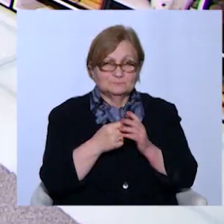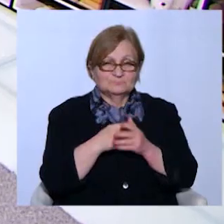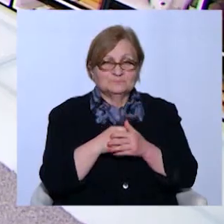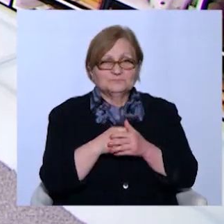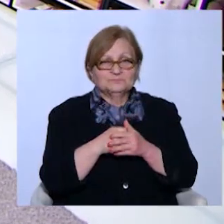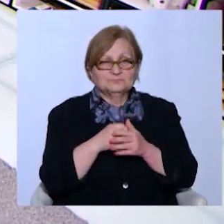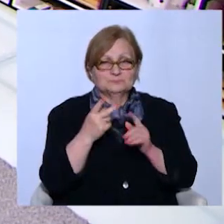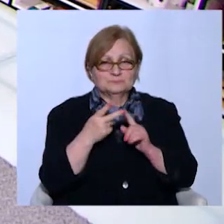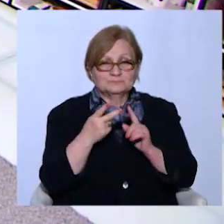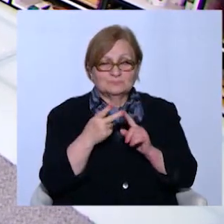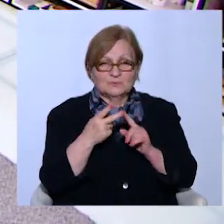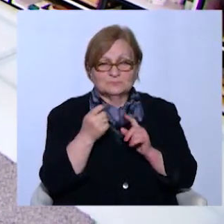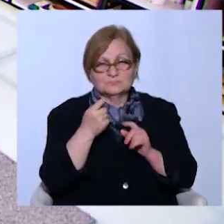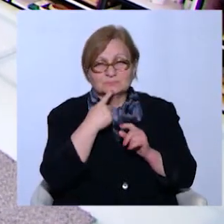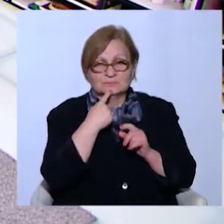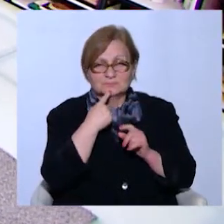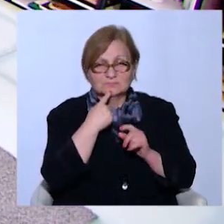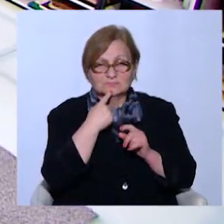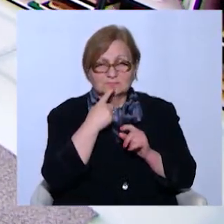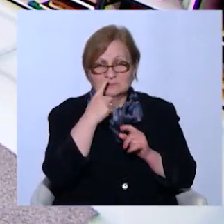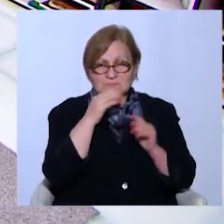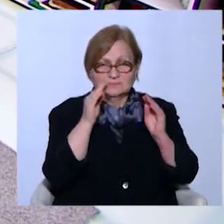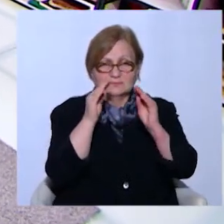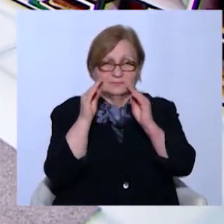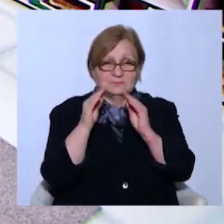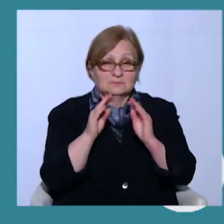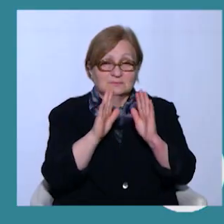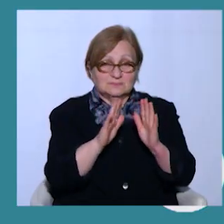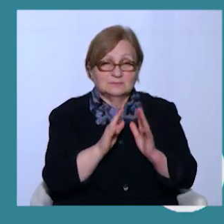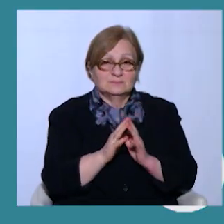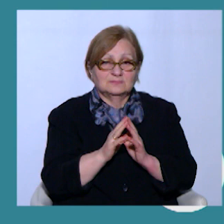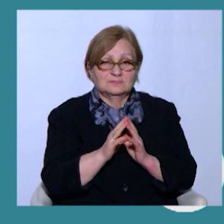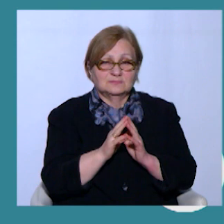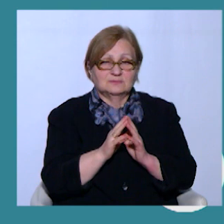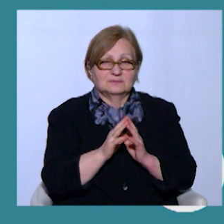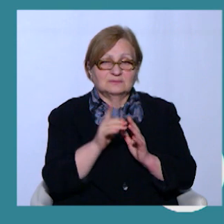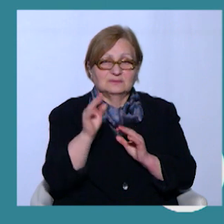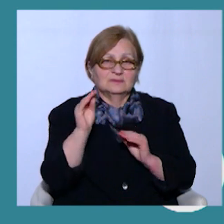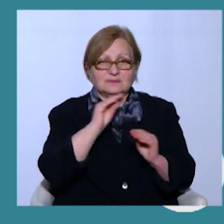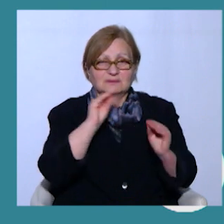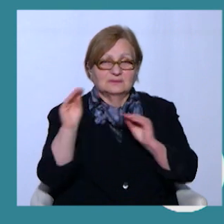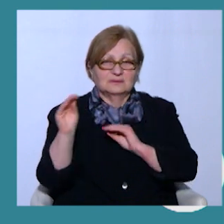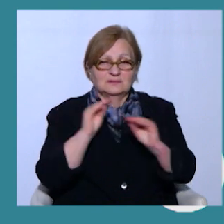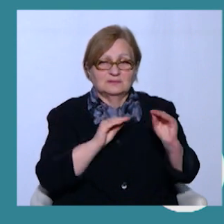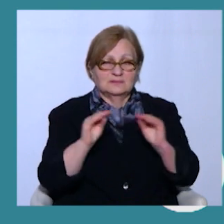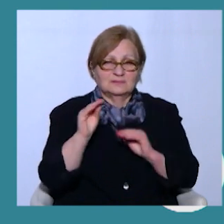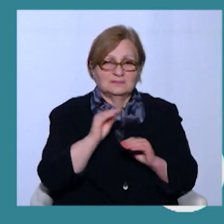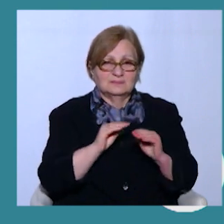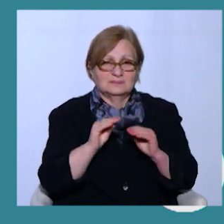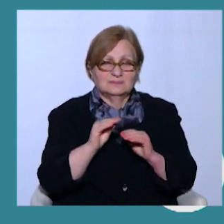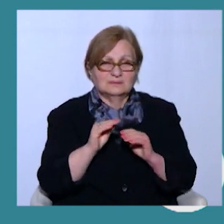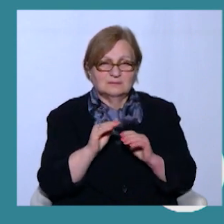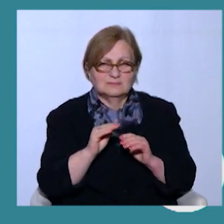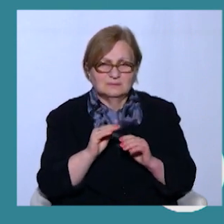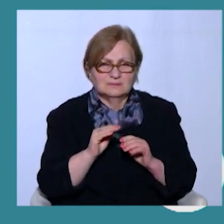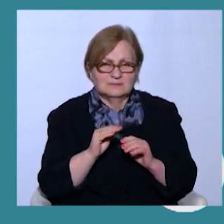გაგიმარტივდეთ. მეორე ცოტა რთულია. ისევ ააწყვეთ ასანთის ღერებით აი ესეთი ფორმა და გადაადგილეთ 4 ასანთის ღერი ისე რომ